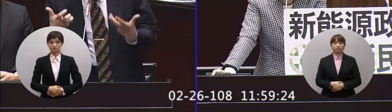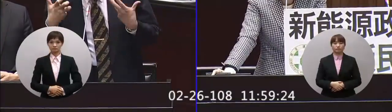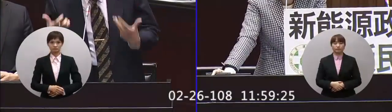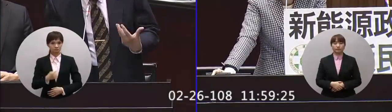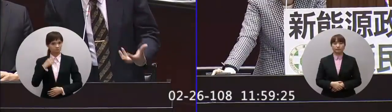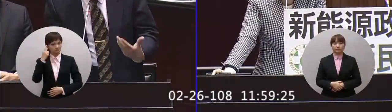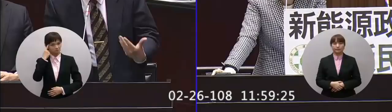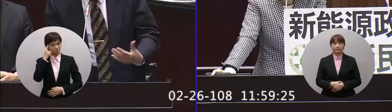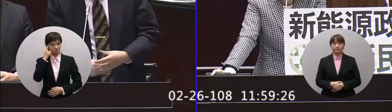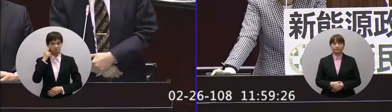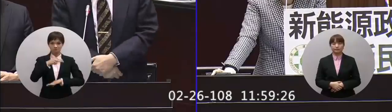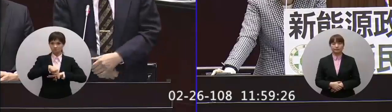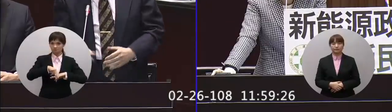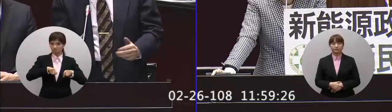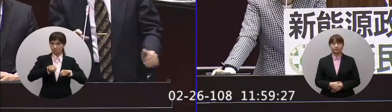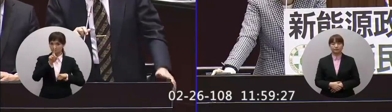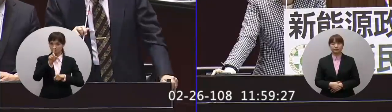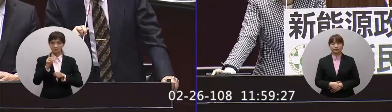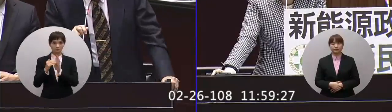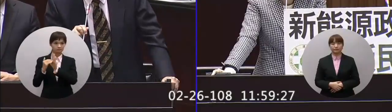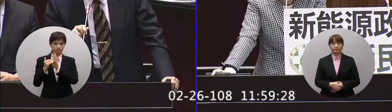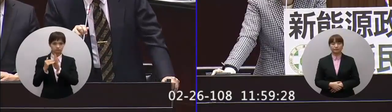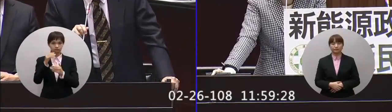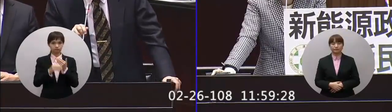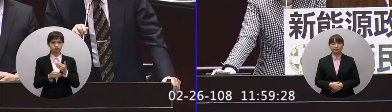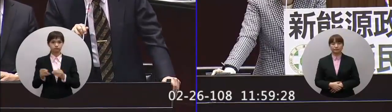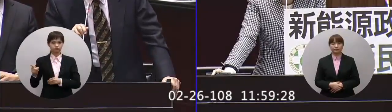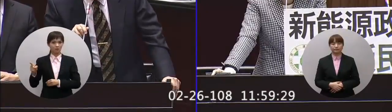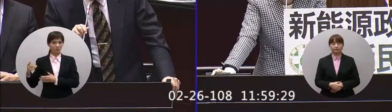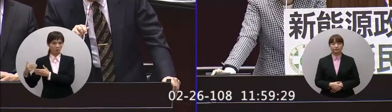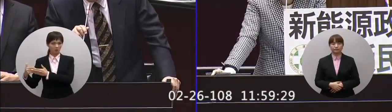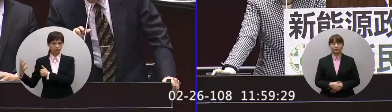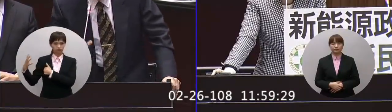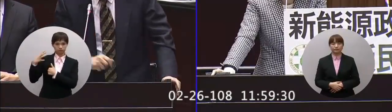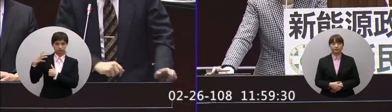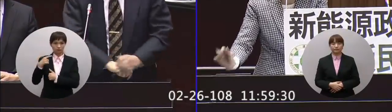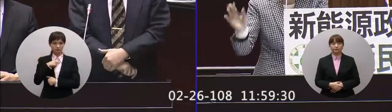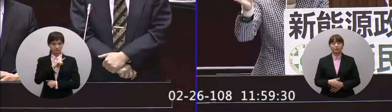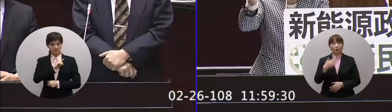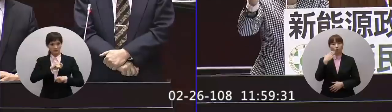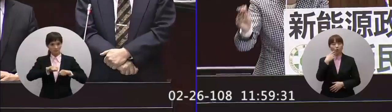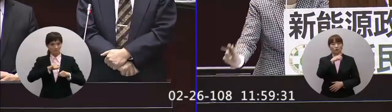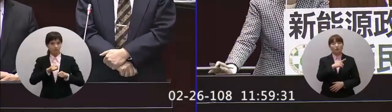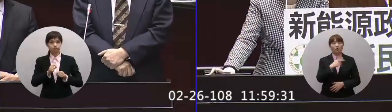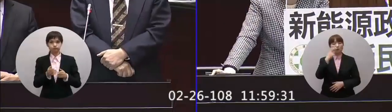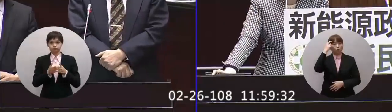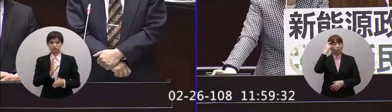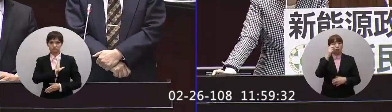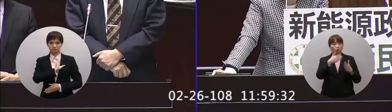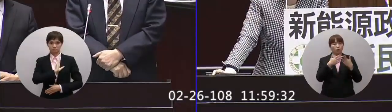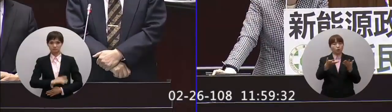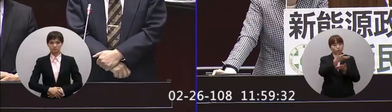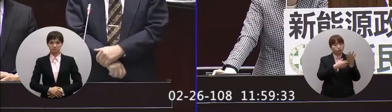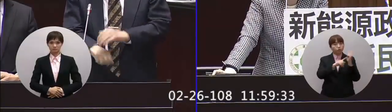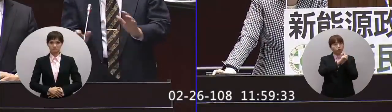须建立一个防卫系统。人家已经兵临城下了，我们不能毫无感觉。 那你如果主张跟他交流，有没有更好的